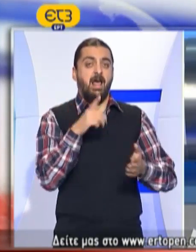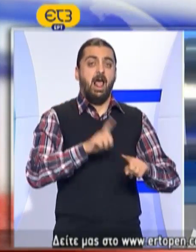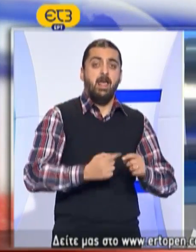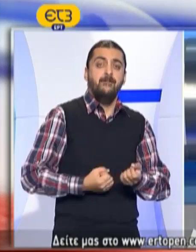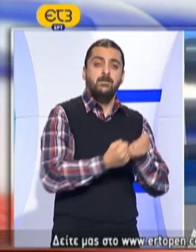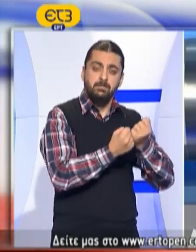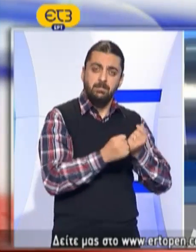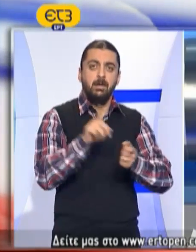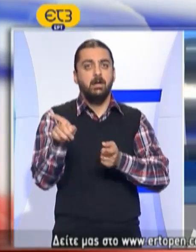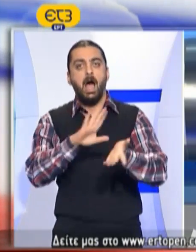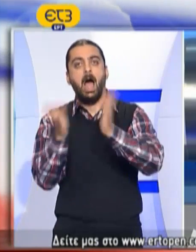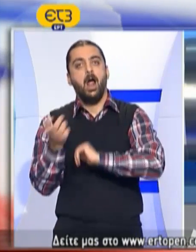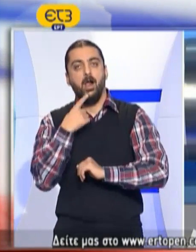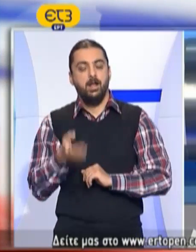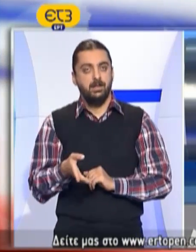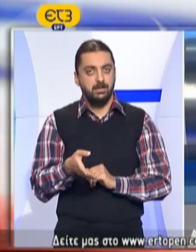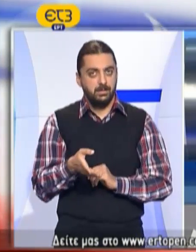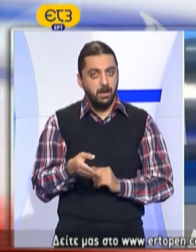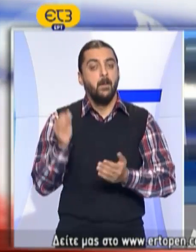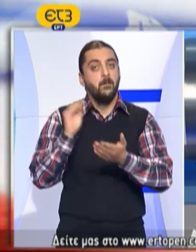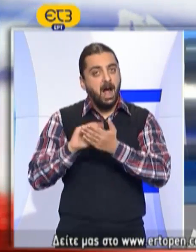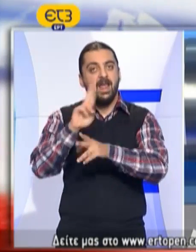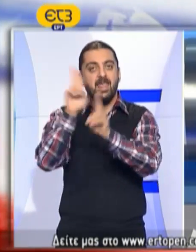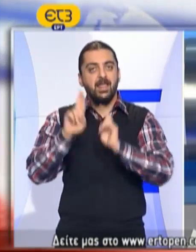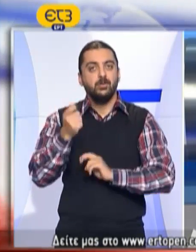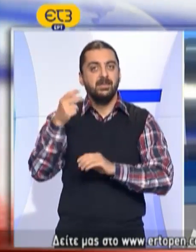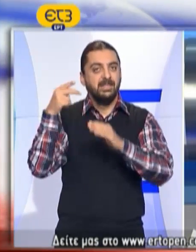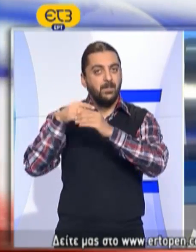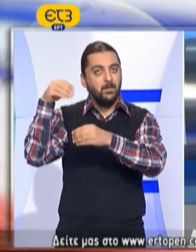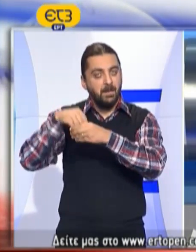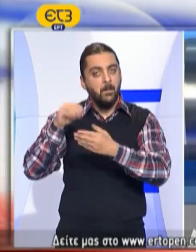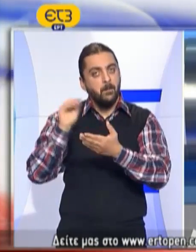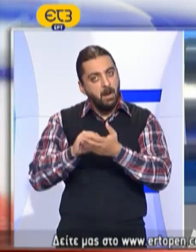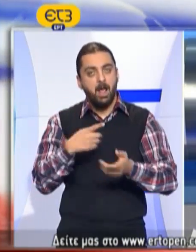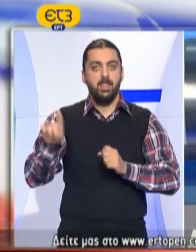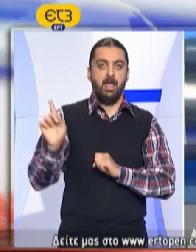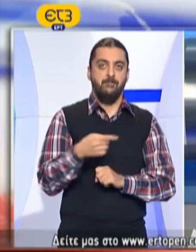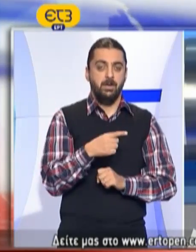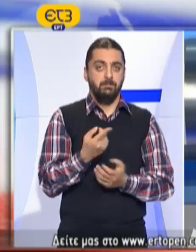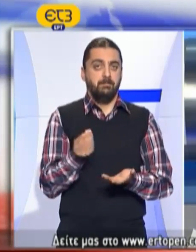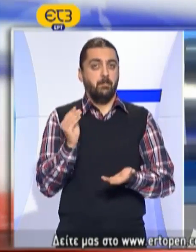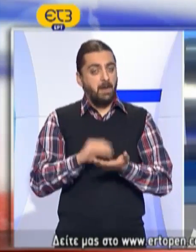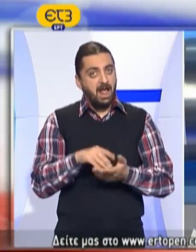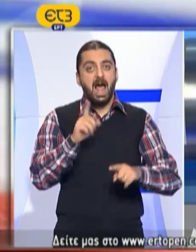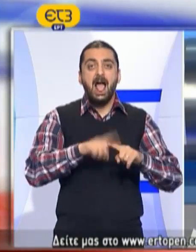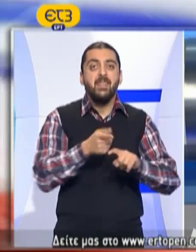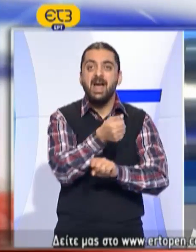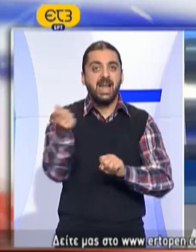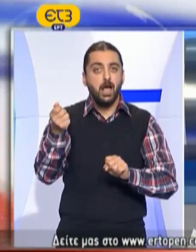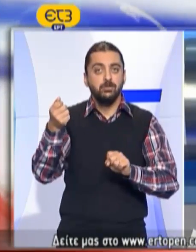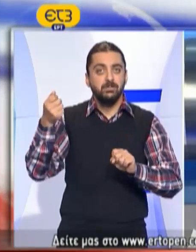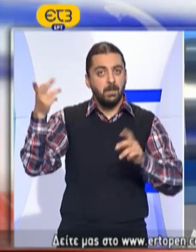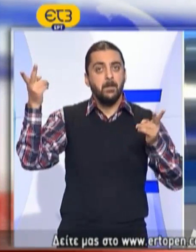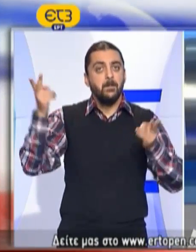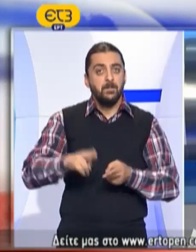στο Διεθνές Νομισματικό Ταμείο υπάρχει και πάλι διαμάχη για το εάν θα πρέπει να υπάρξει νέα μείωση χρέους της Ελλάδας με τη συμμετοχή αυτή τη φορά